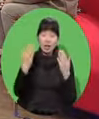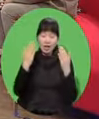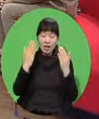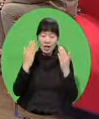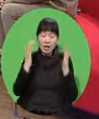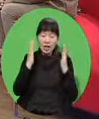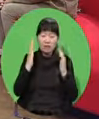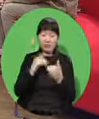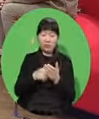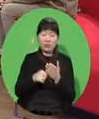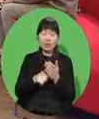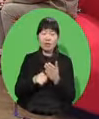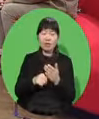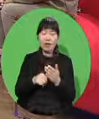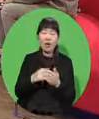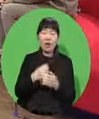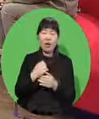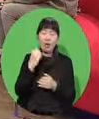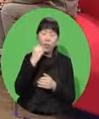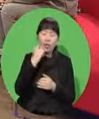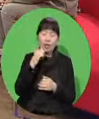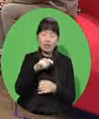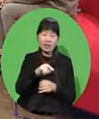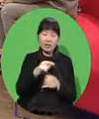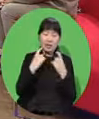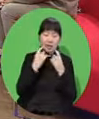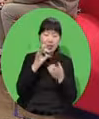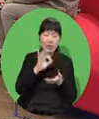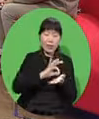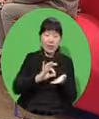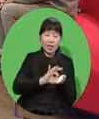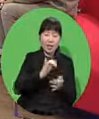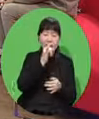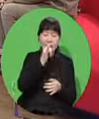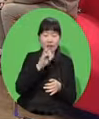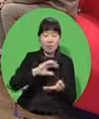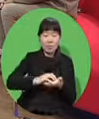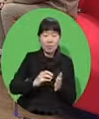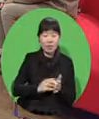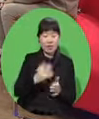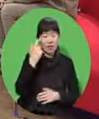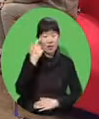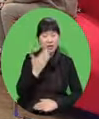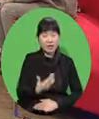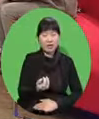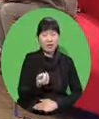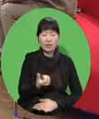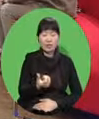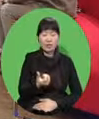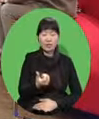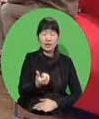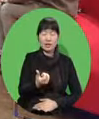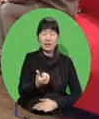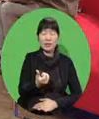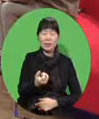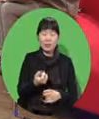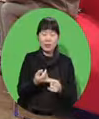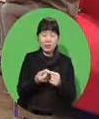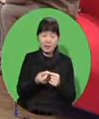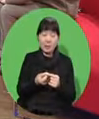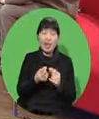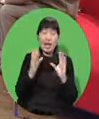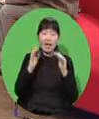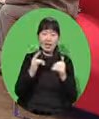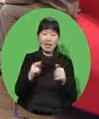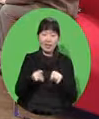학용품비, 군것질비까지는 네 용돈으로 해결해라. 네. 뭐 얼마 정도 오면 될까라고 해서 약간은 좀 빠듯하게 아이하고